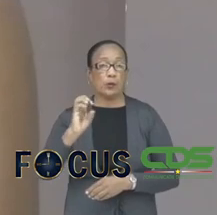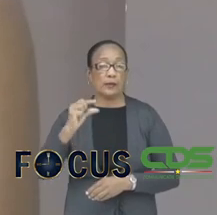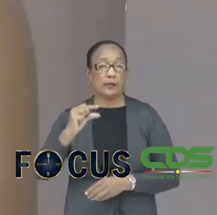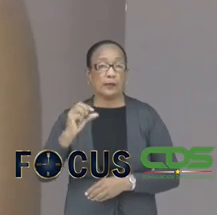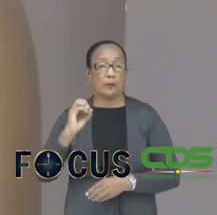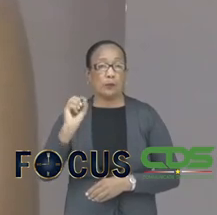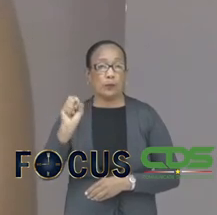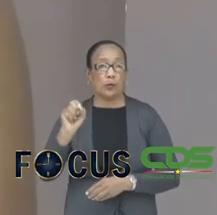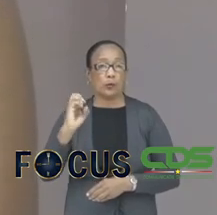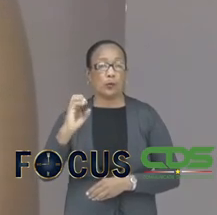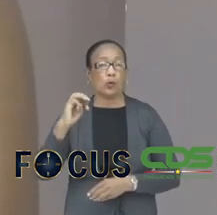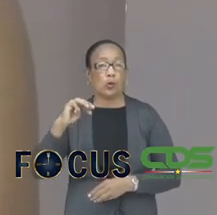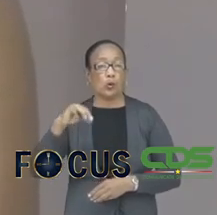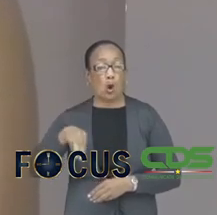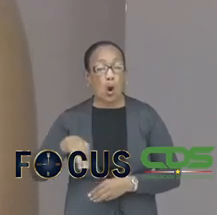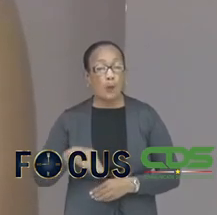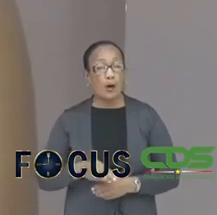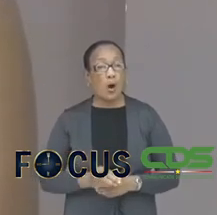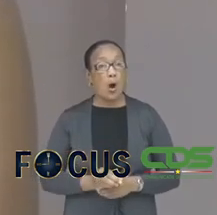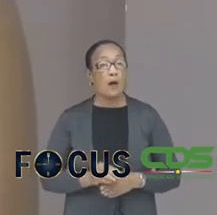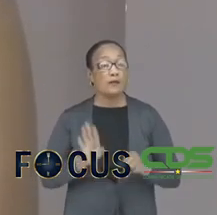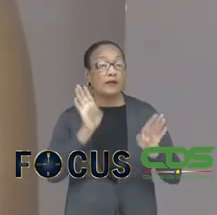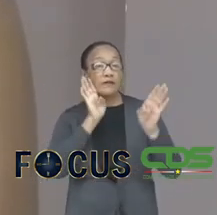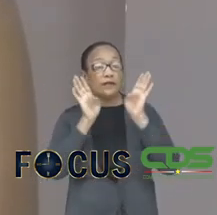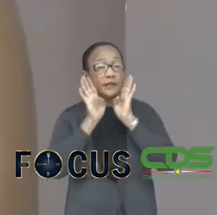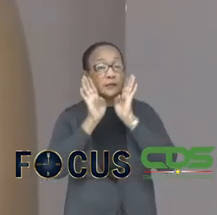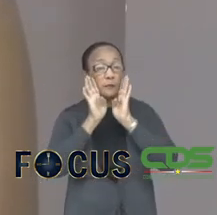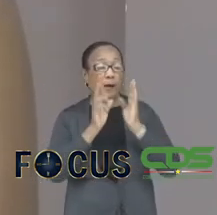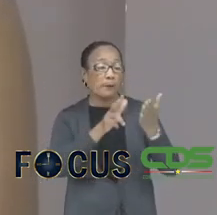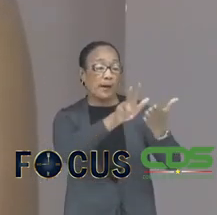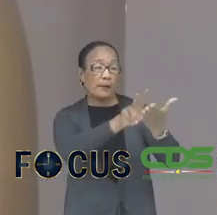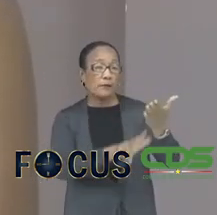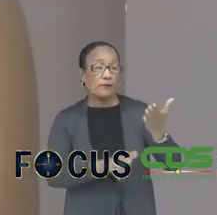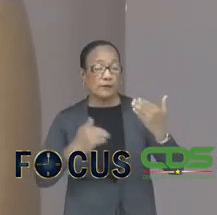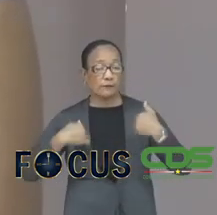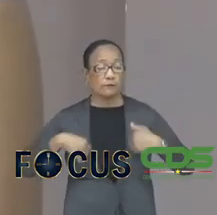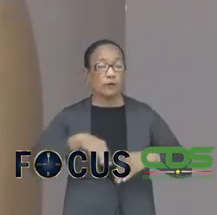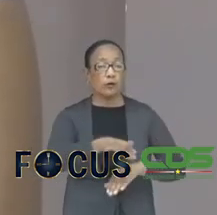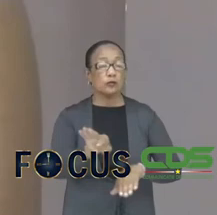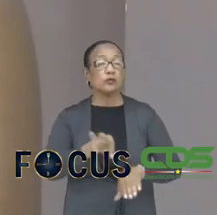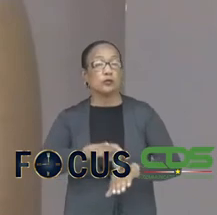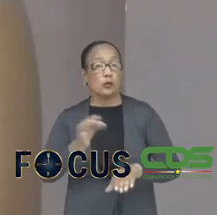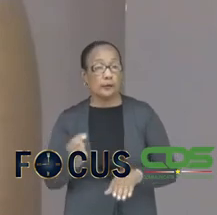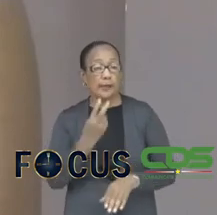bogsuriname.com of de Facebookpagina van het ministerie van Volksgezondheid raadplegen.